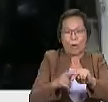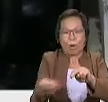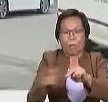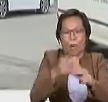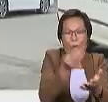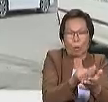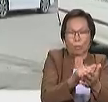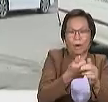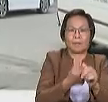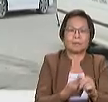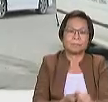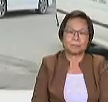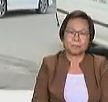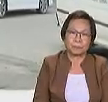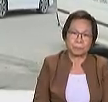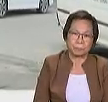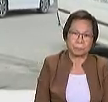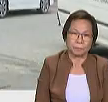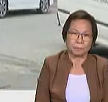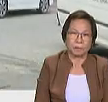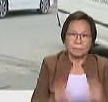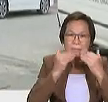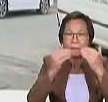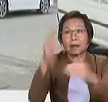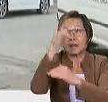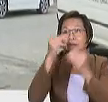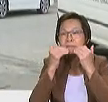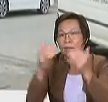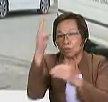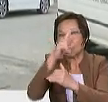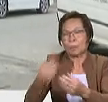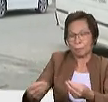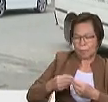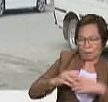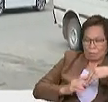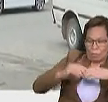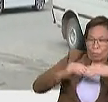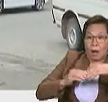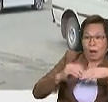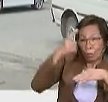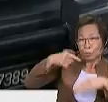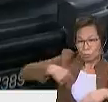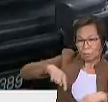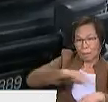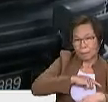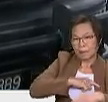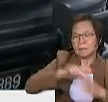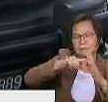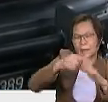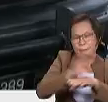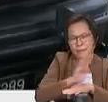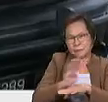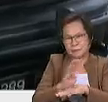mereka terima kasih pada pekerjaan lah karena memberi kelonggaran untuk kami beroperasi